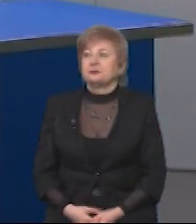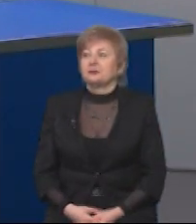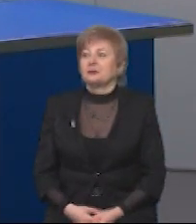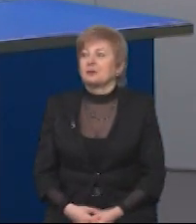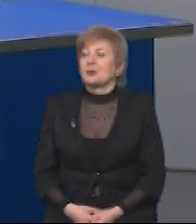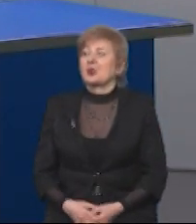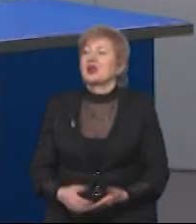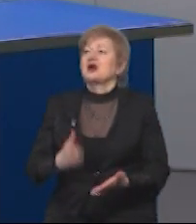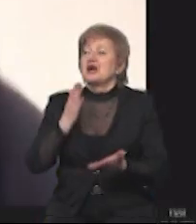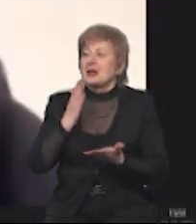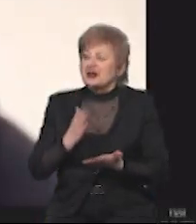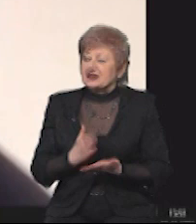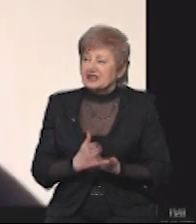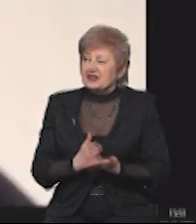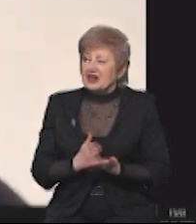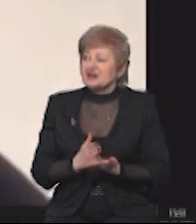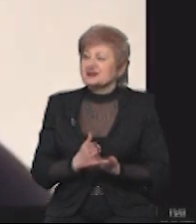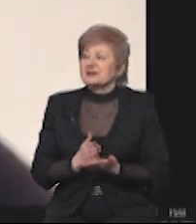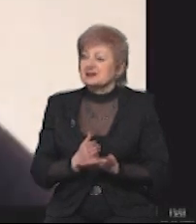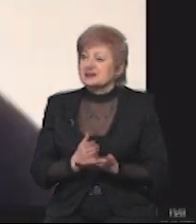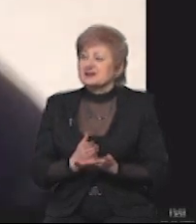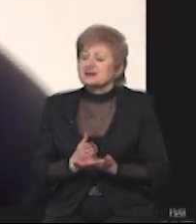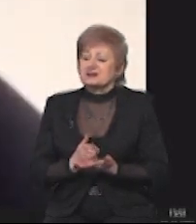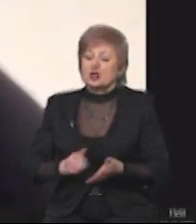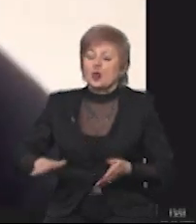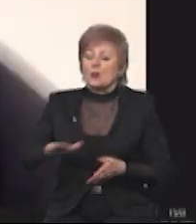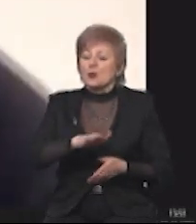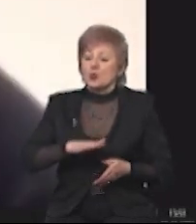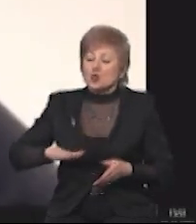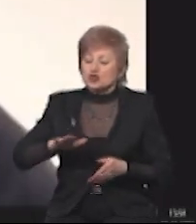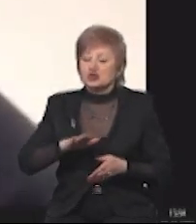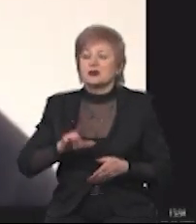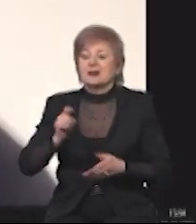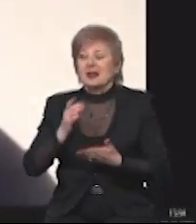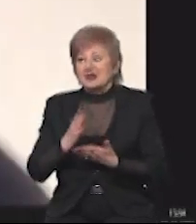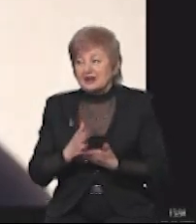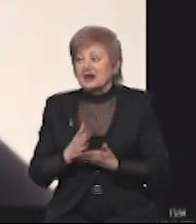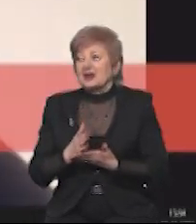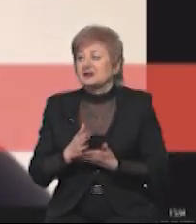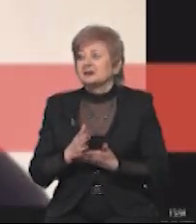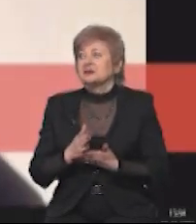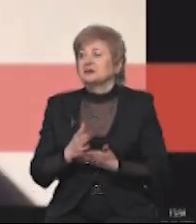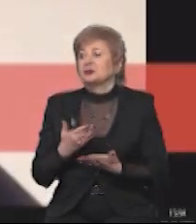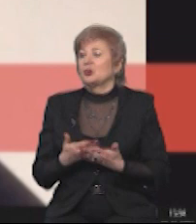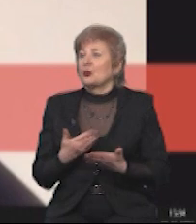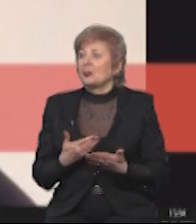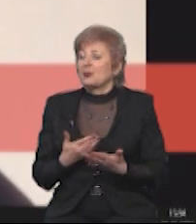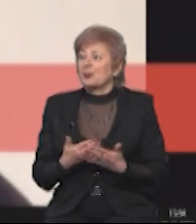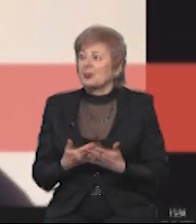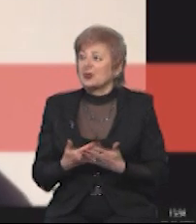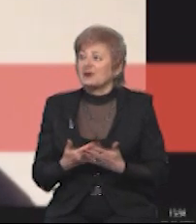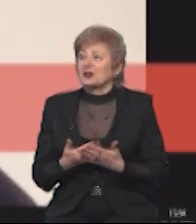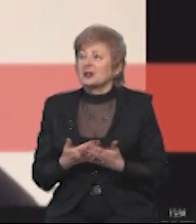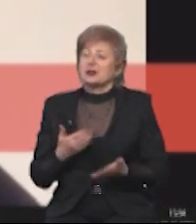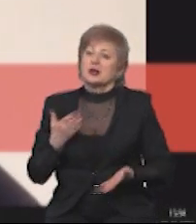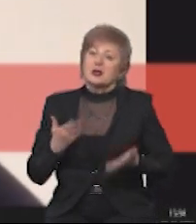На самом деле есть легальная цепочка, она есть, но она получается дорогая. Ну так, к примеру, я вам скажу, допустим,